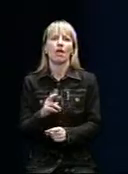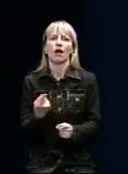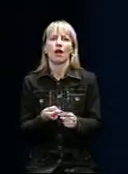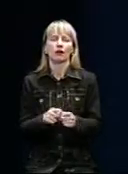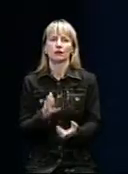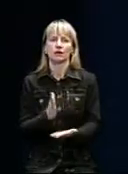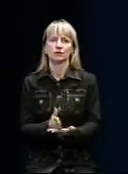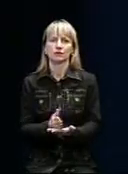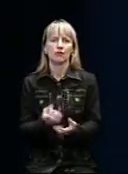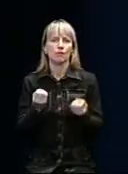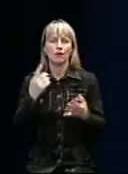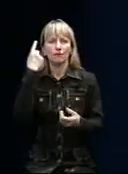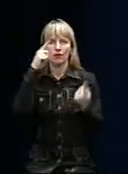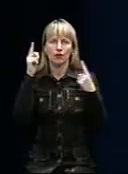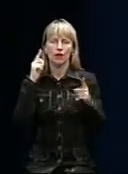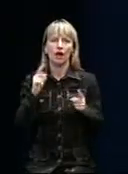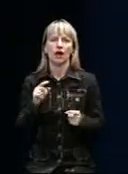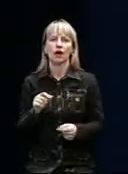не просто виготовлення там